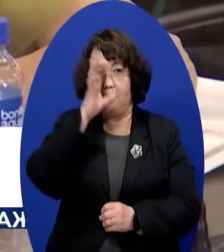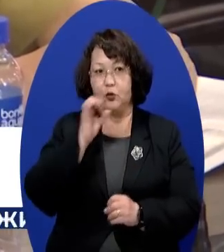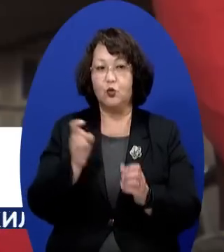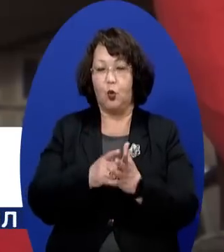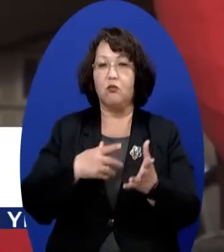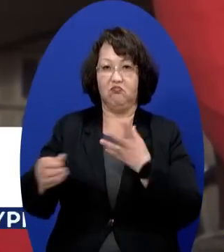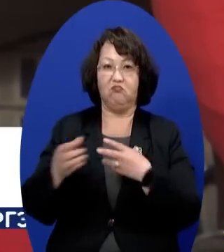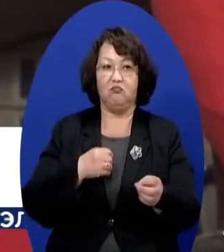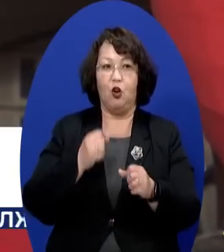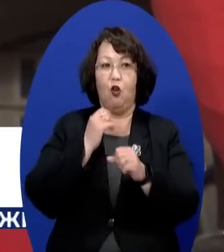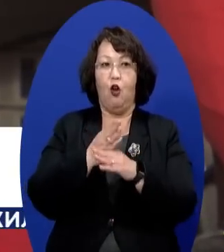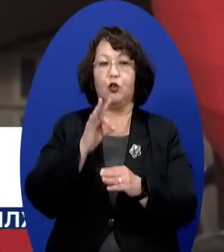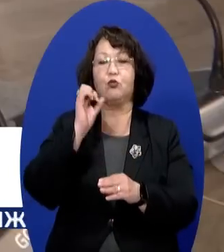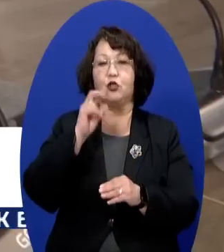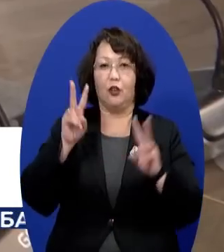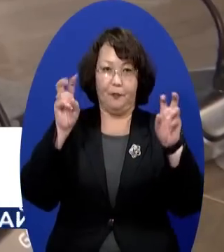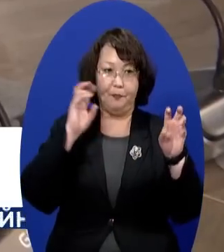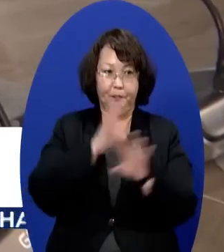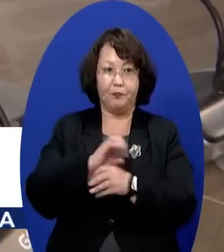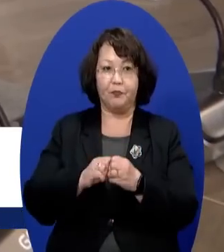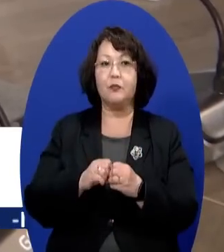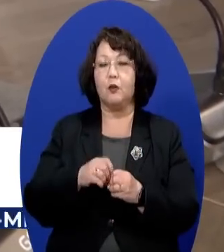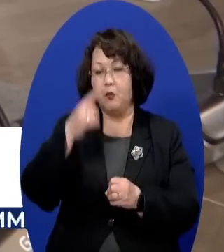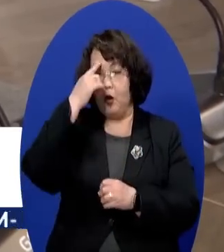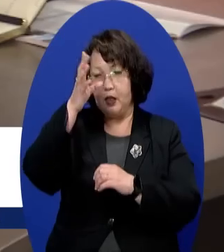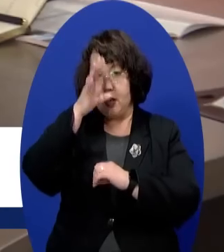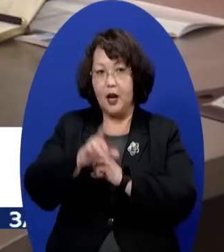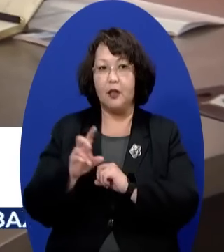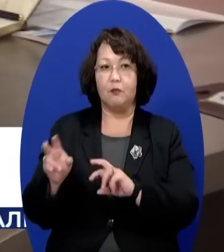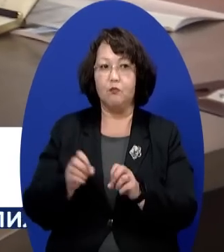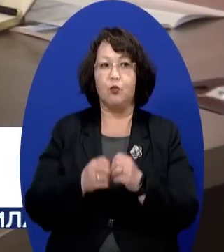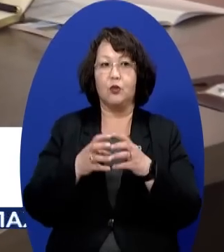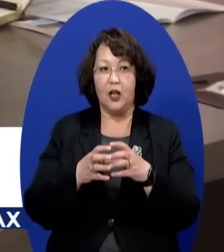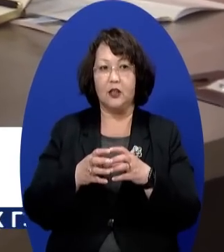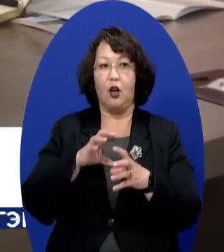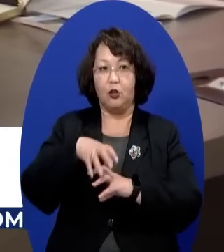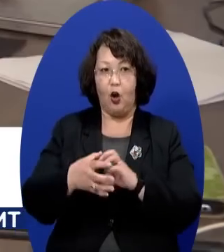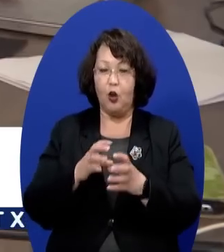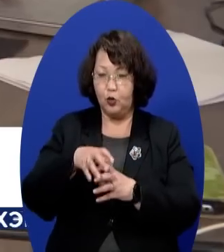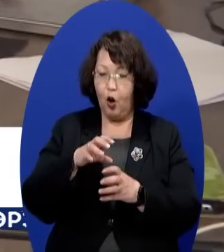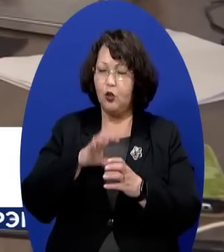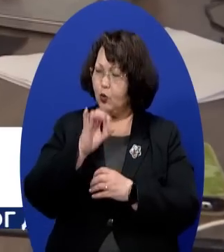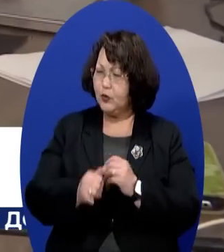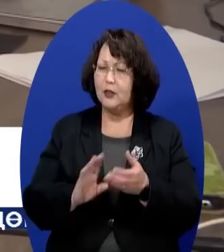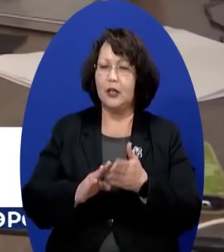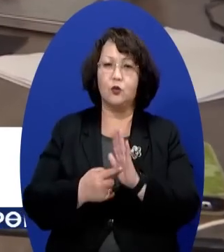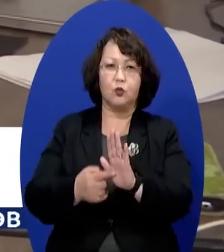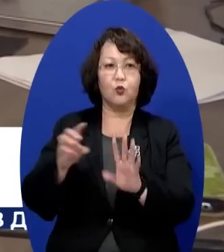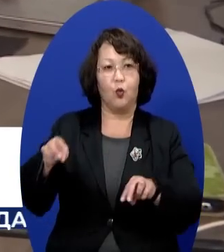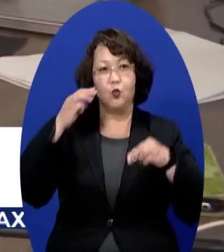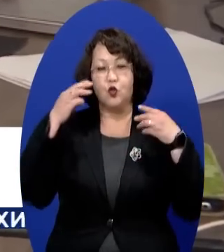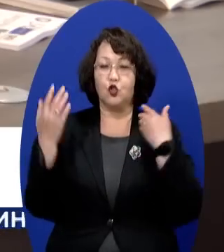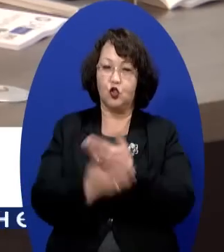Оновчлол симуляц оновчтой удирдлагын олон улсын эрдэм шинжилгээний хурал Монгол эрдэмтдийн бүтээлийг дэлхийд сурталч таниулах, харилцан туршлага